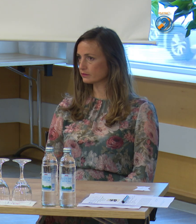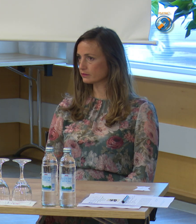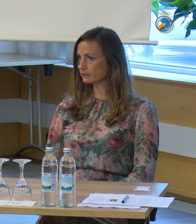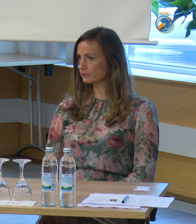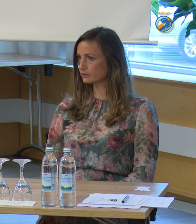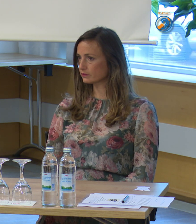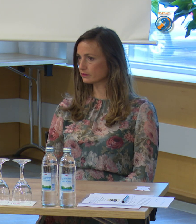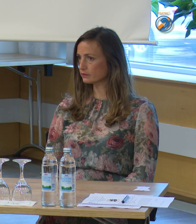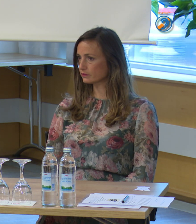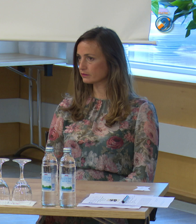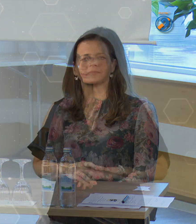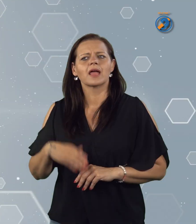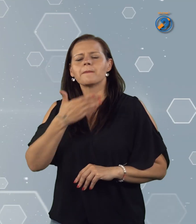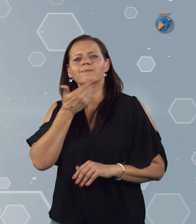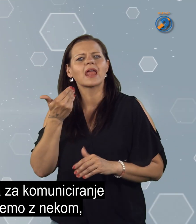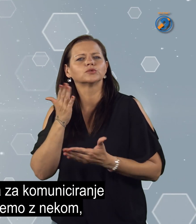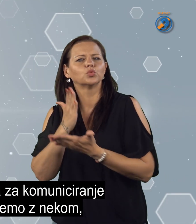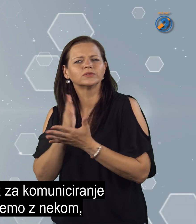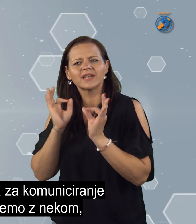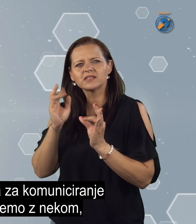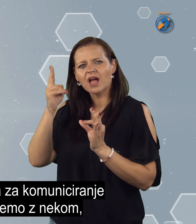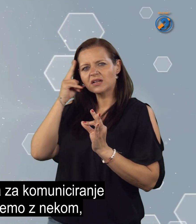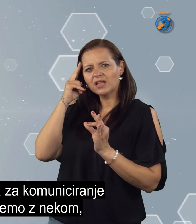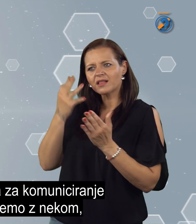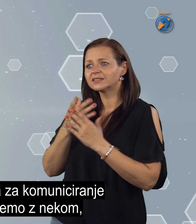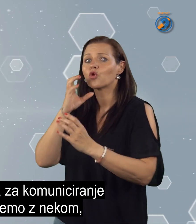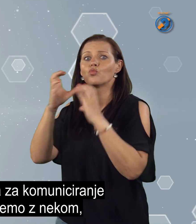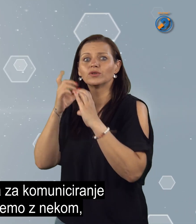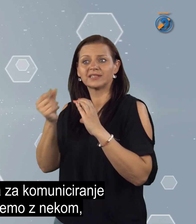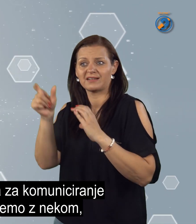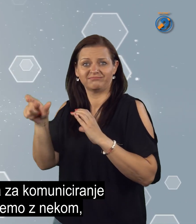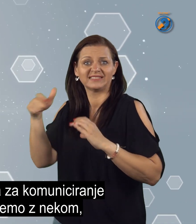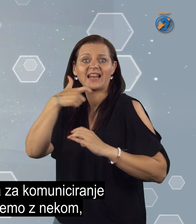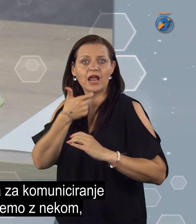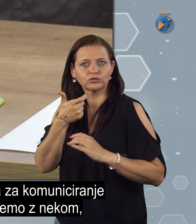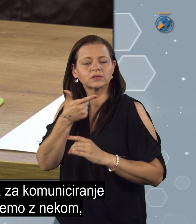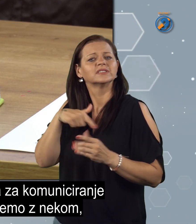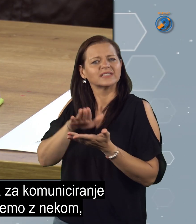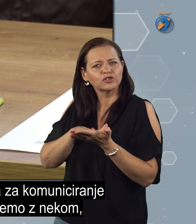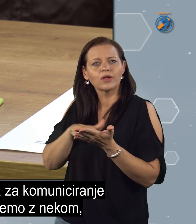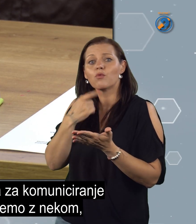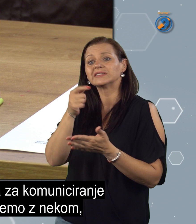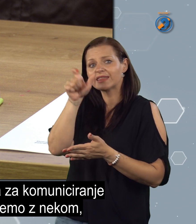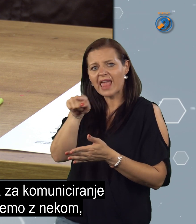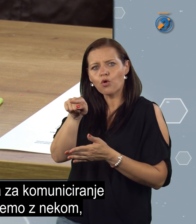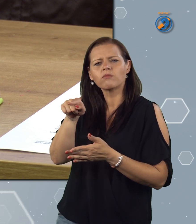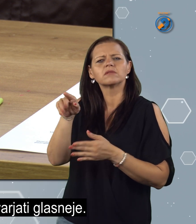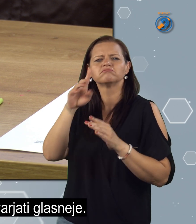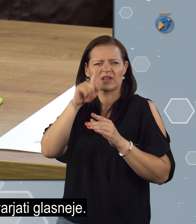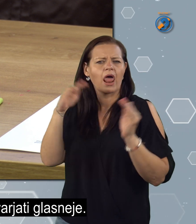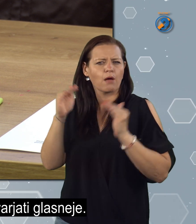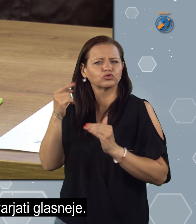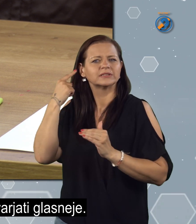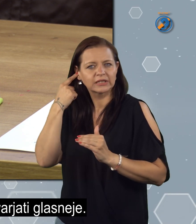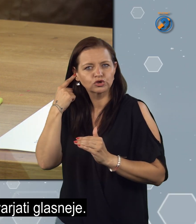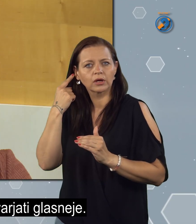kognitivnega izpada pri starejših. Brez ustreznega znanja za komuniciranje s starejšimi se začnemo z nekom, ki